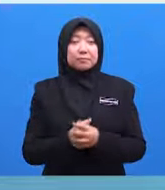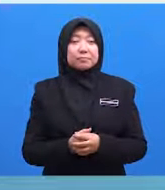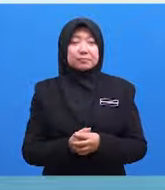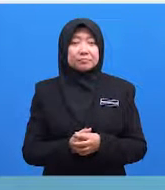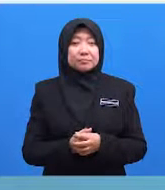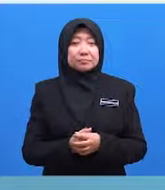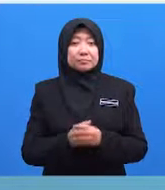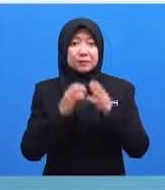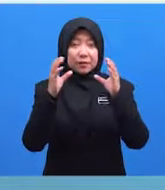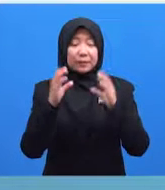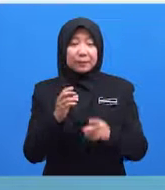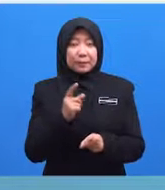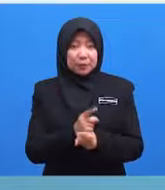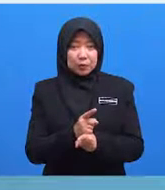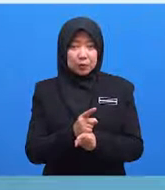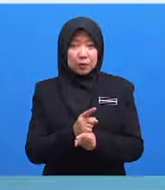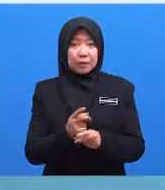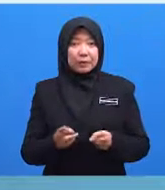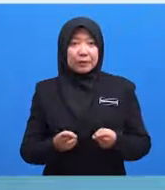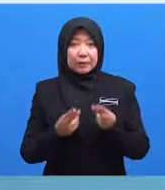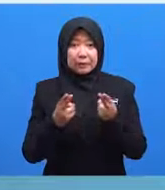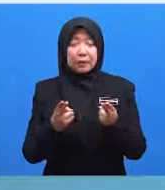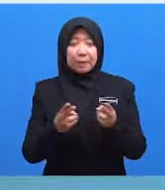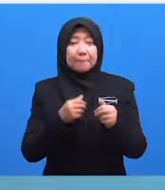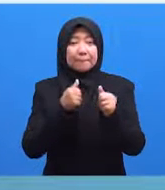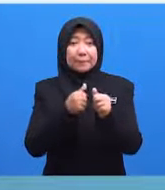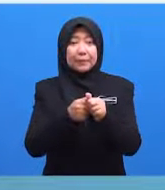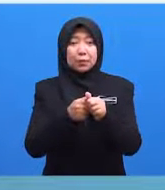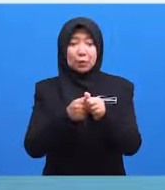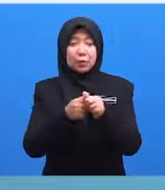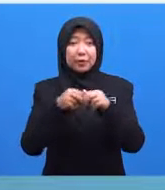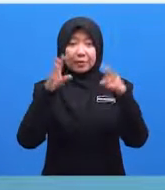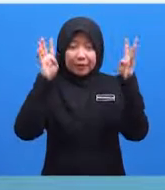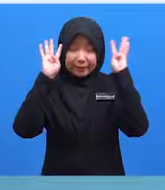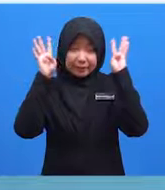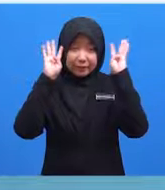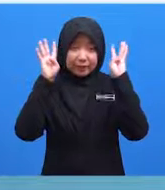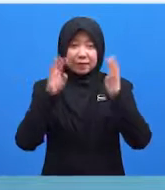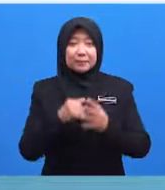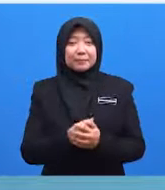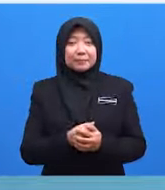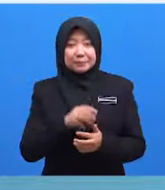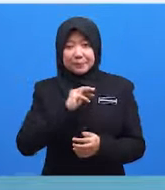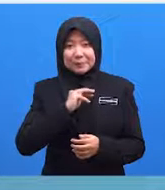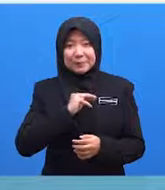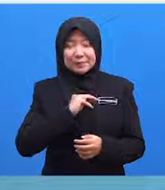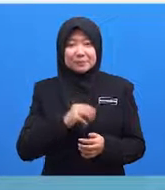betul dan menghidang hidangan mengikut kreativiti